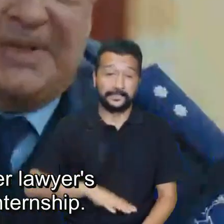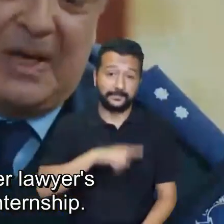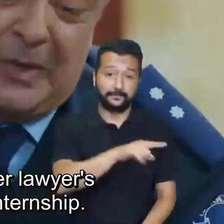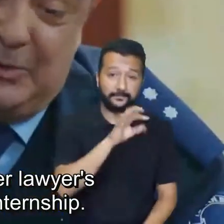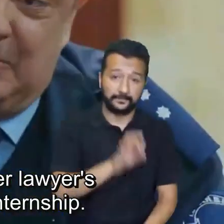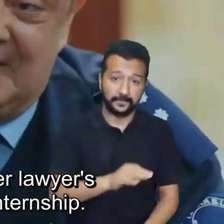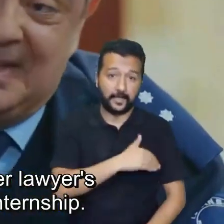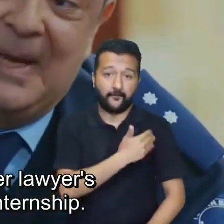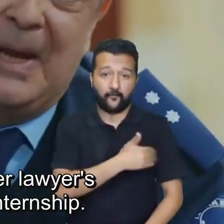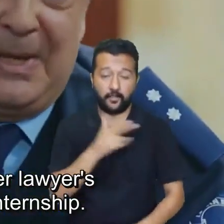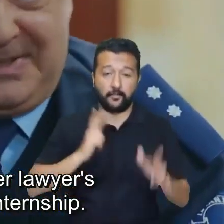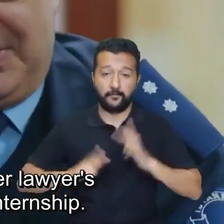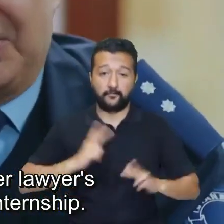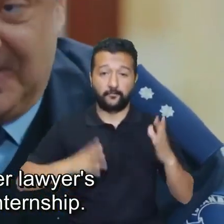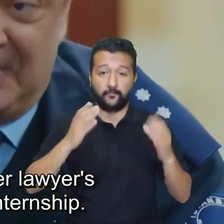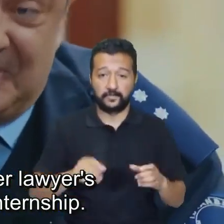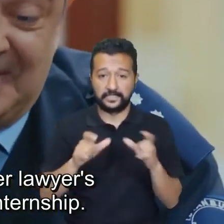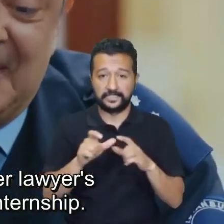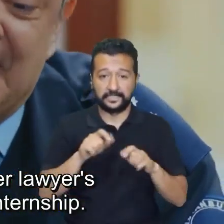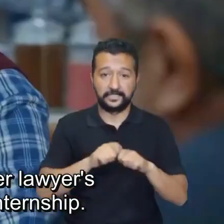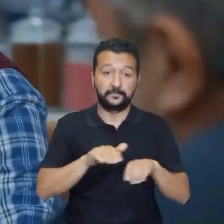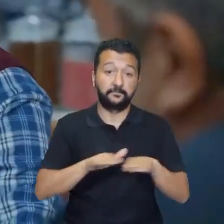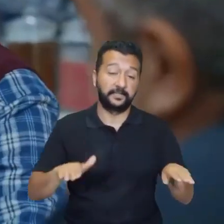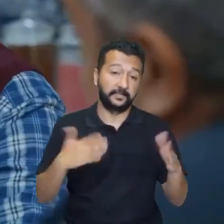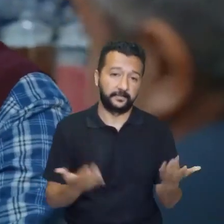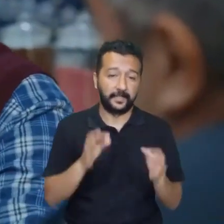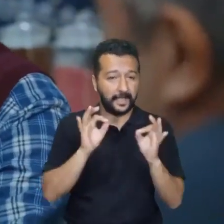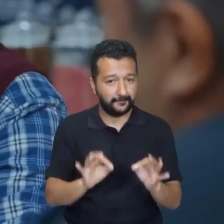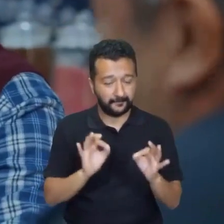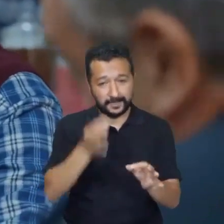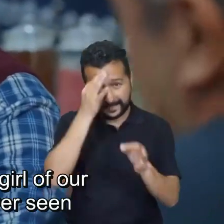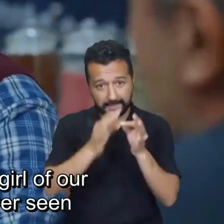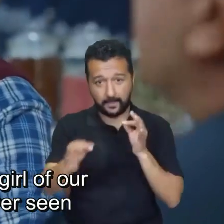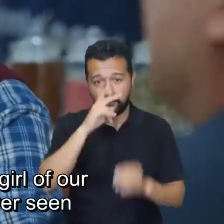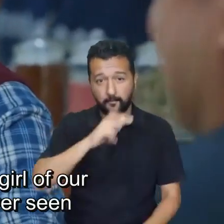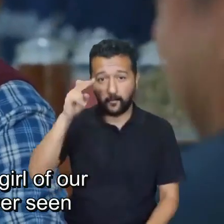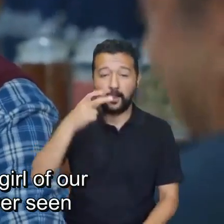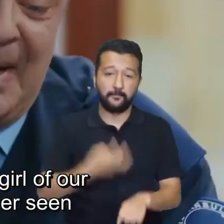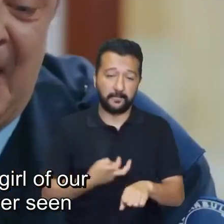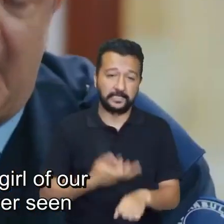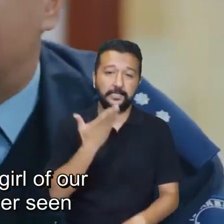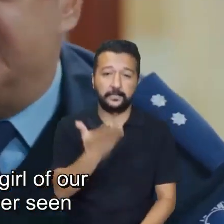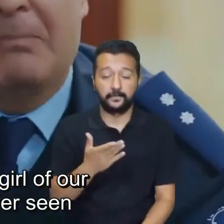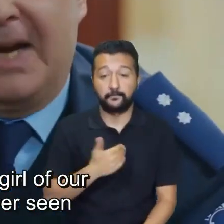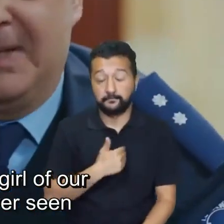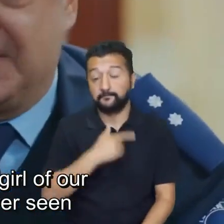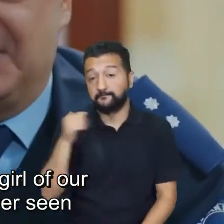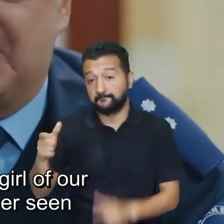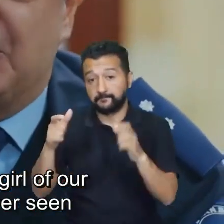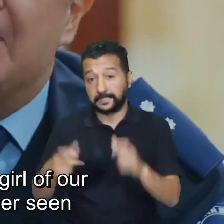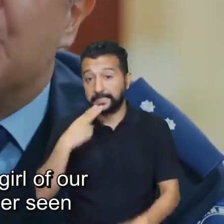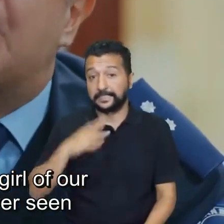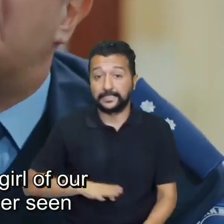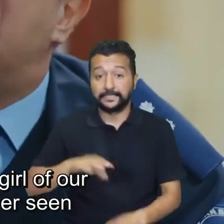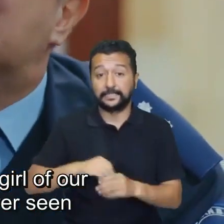nihayet giyecek avukat cübbesini. Kahve. Stajını da tamamladı. Hem de tam puanla. Maşallah Itır'a. Baba bizim mahallenin kızı